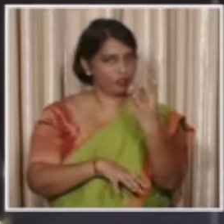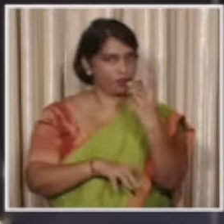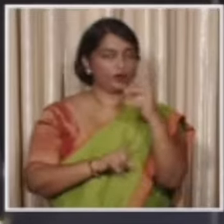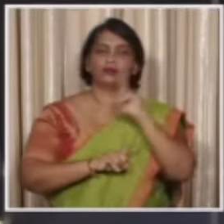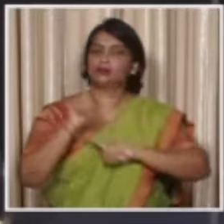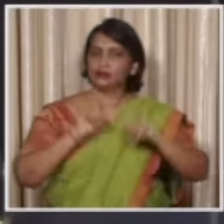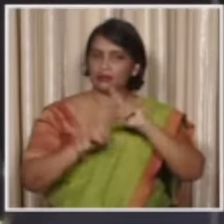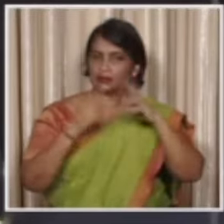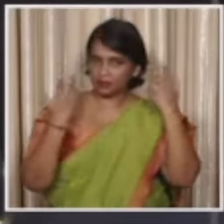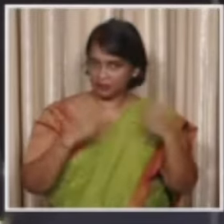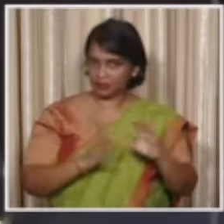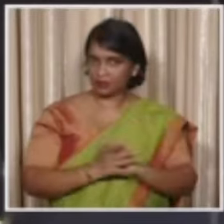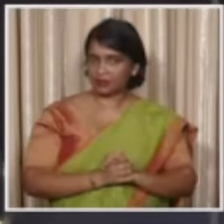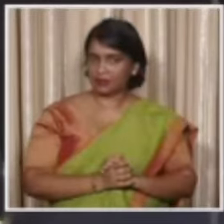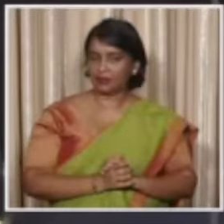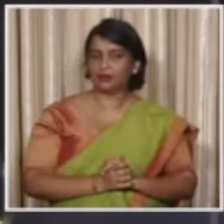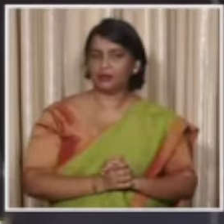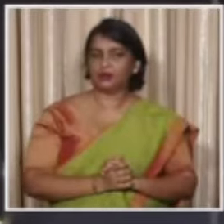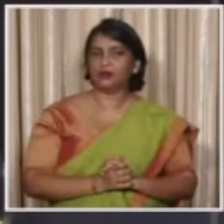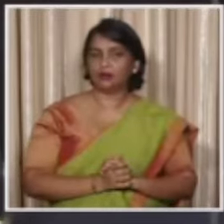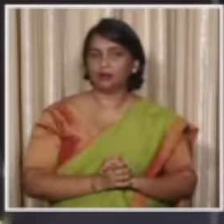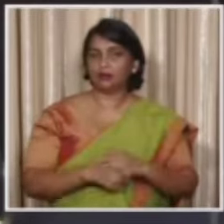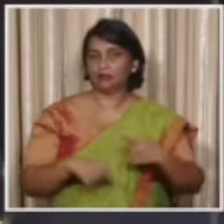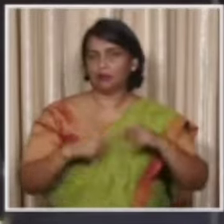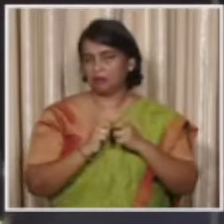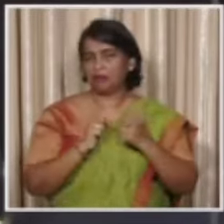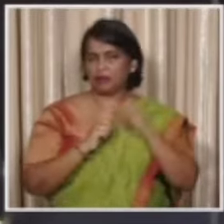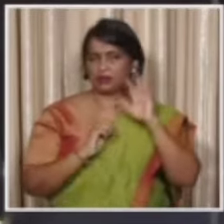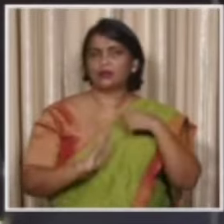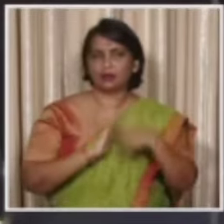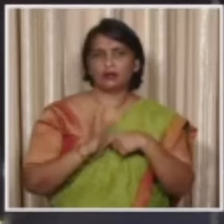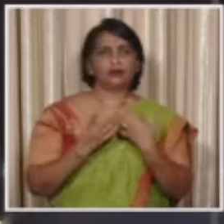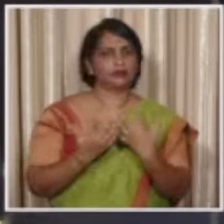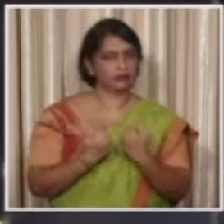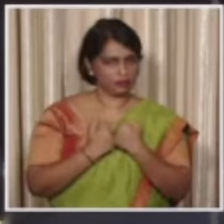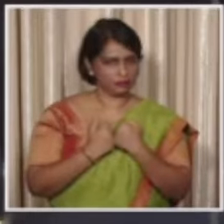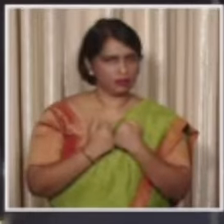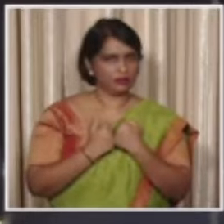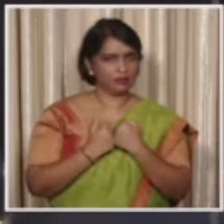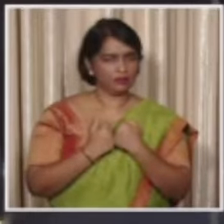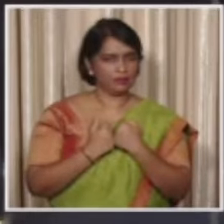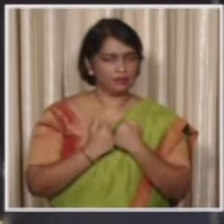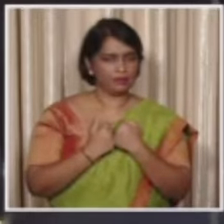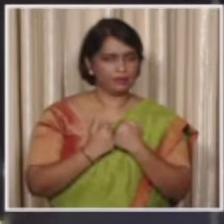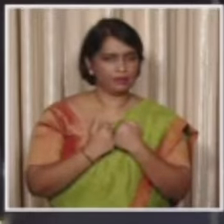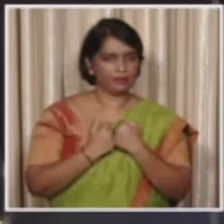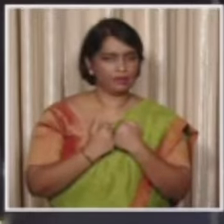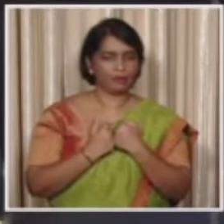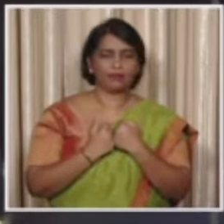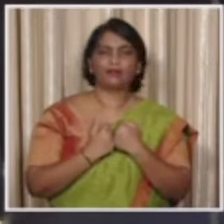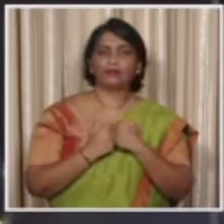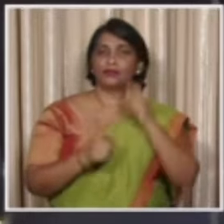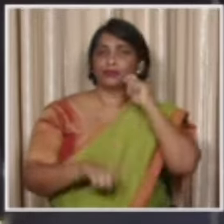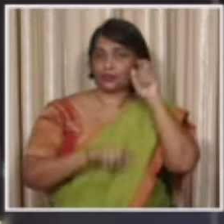මොකද එදා වෙනකන් ගරු කතානායකතුමා ඔබතුමා හිටියා. අර නිවාඩ් කබ්‍රා ලතන වාඩි වෙලා මේ මෙතන දැන් මහ ලොකුවට කතා කරන